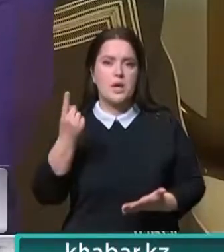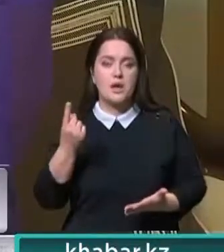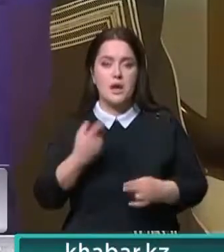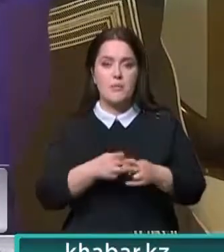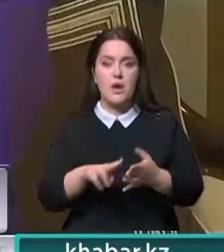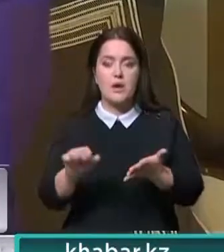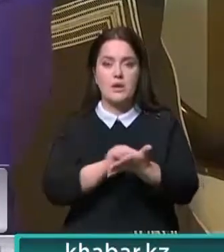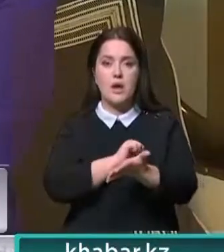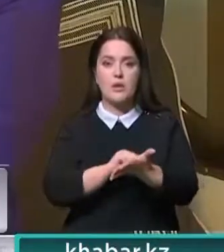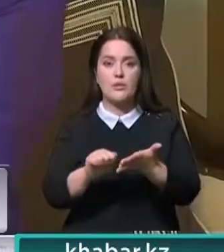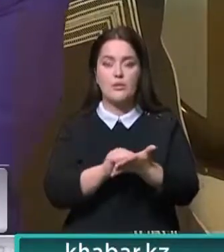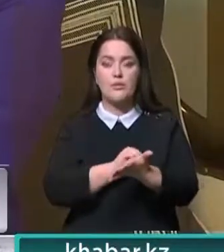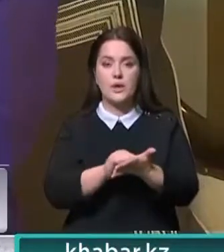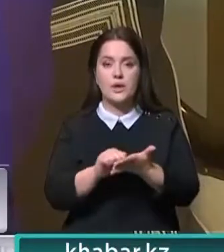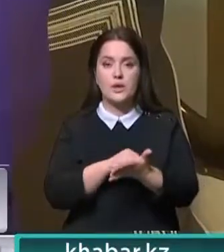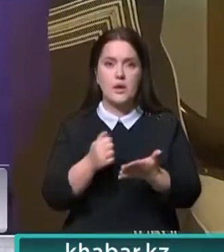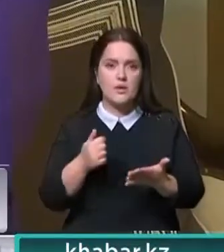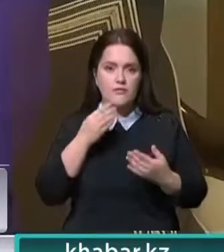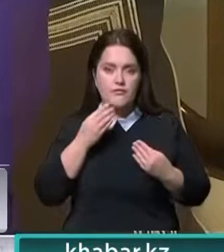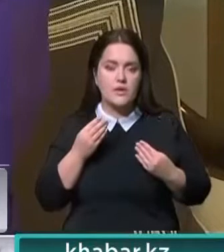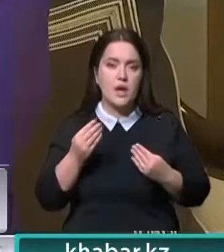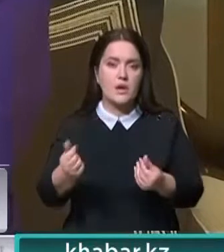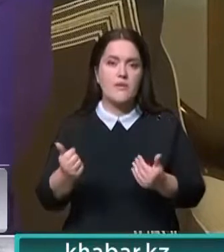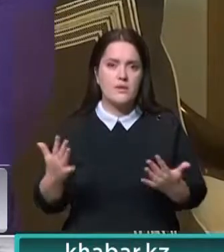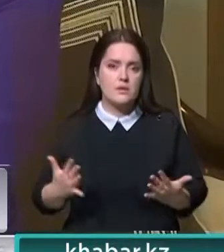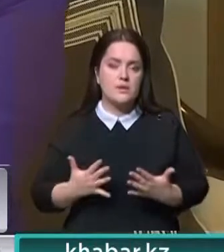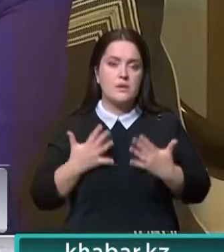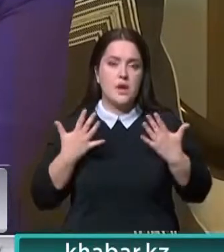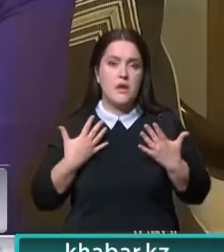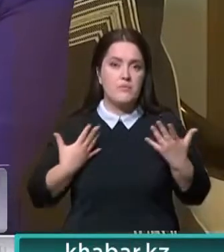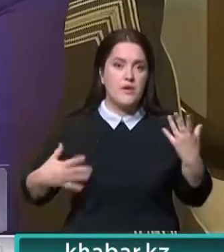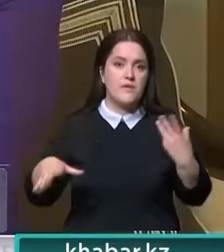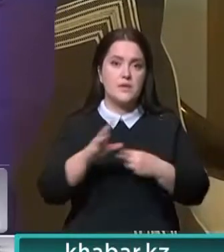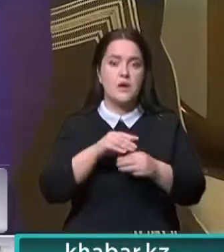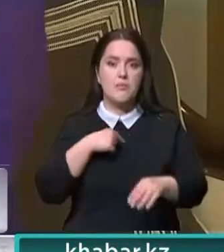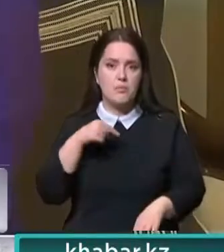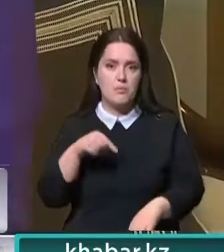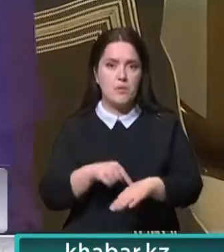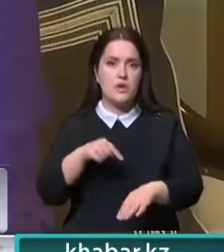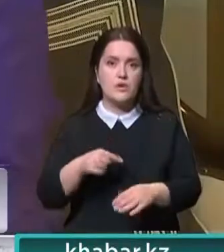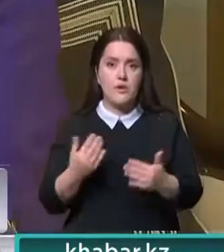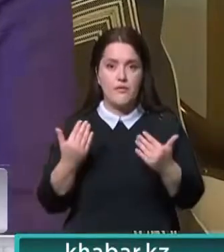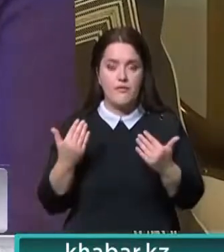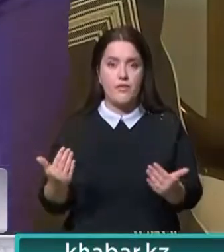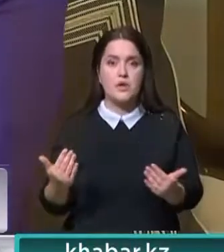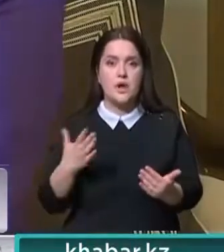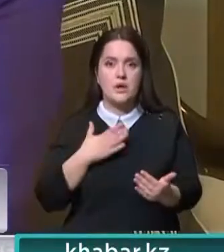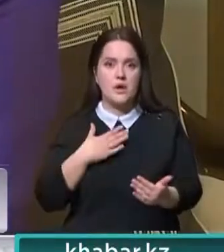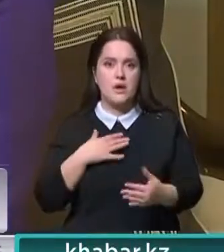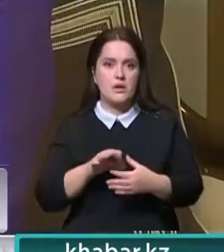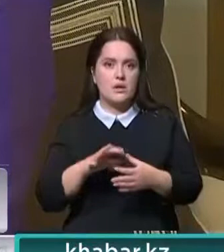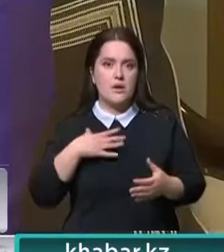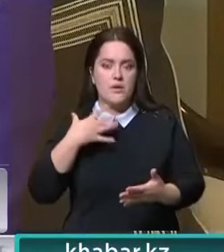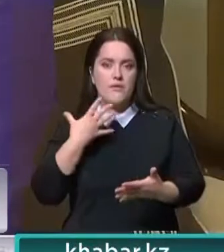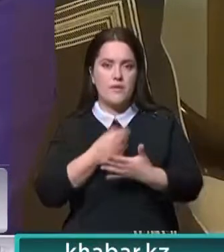это был первый документ, который вдохновил всех нас. И вот мы почувствовали, что вот-вот-вот наша независимость